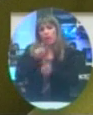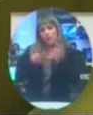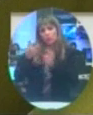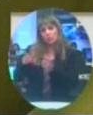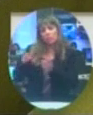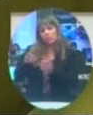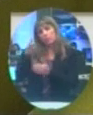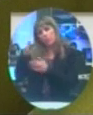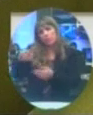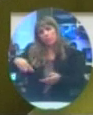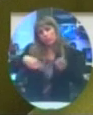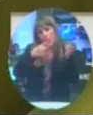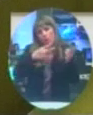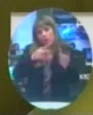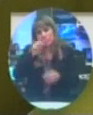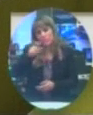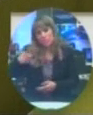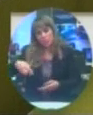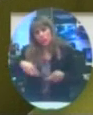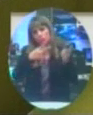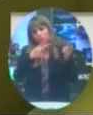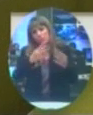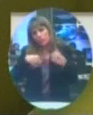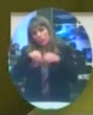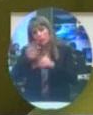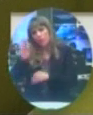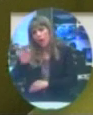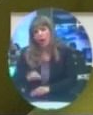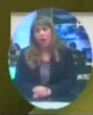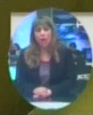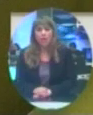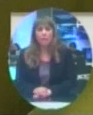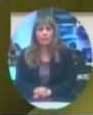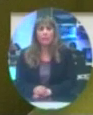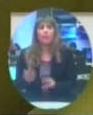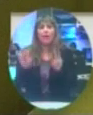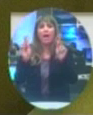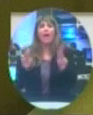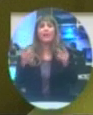השירות שניתנים למושפזים ולבני משפחותיהם. חנייה כיום